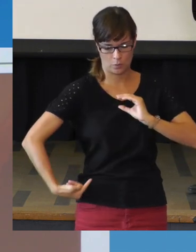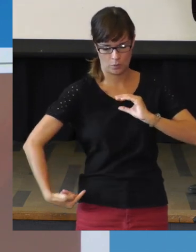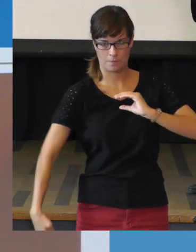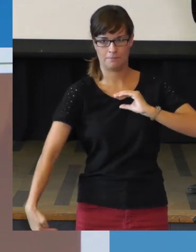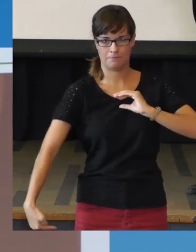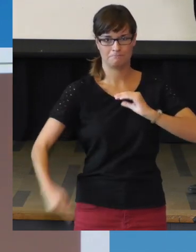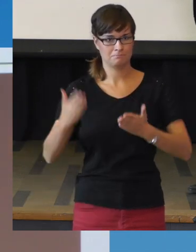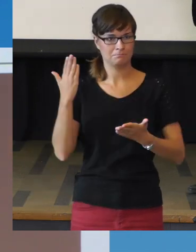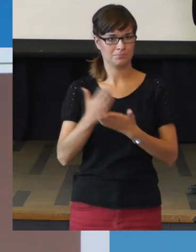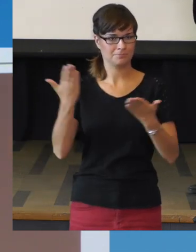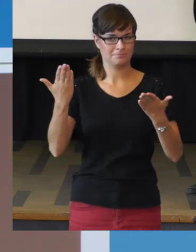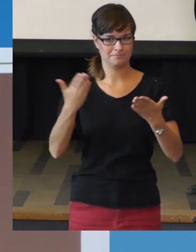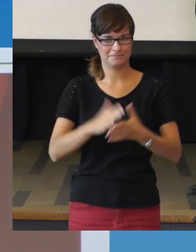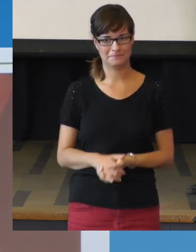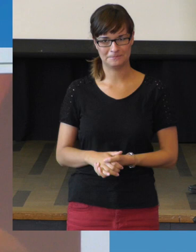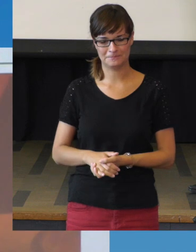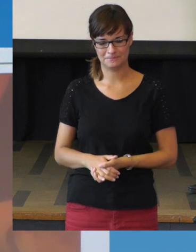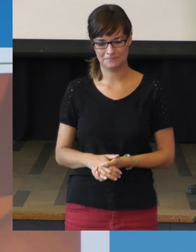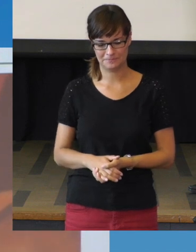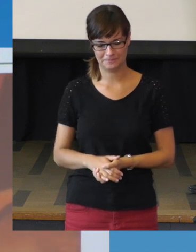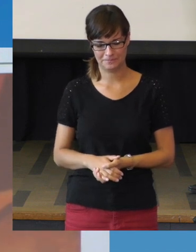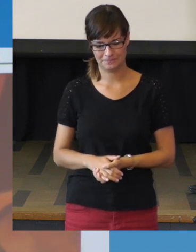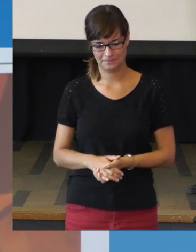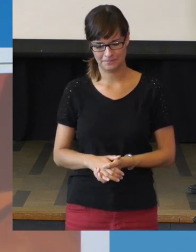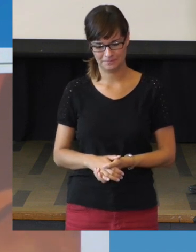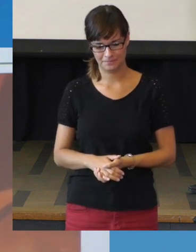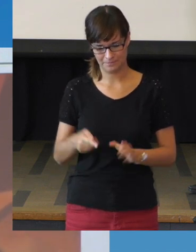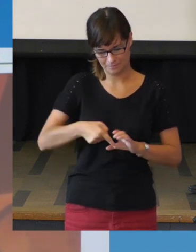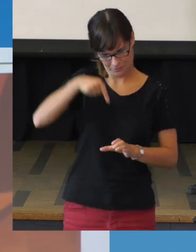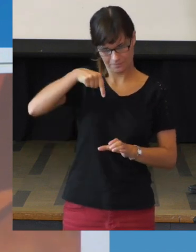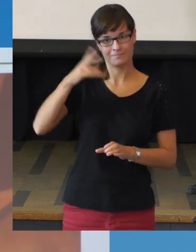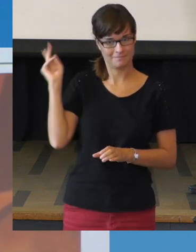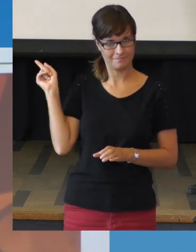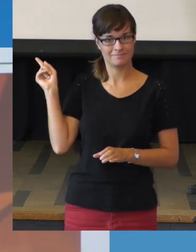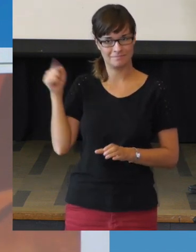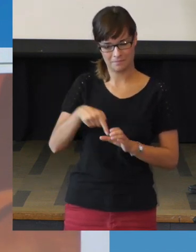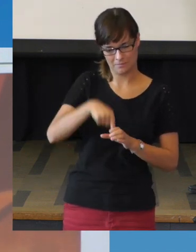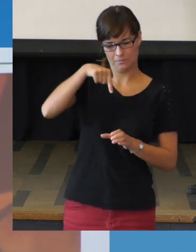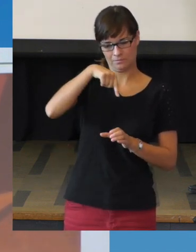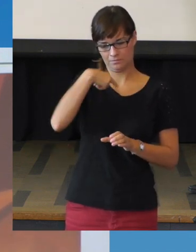Klappenbehandlung erfolgreich beenden. Das kommt als nächster Schritt, dann wird das losgelöst